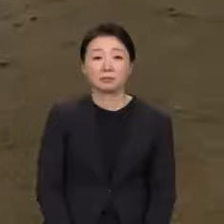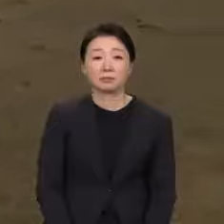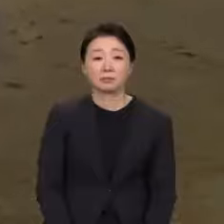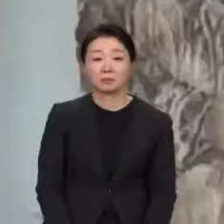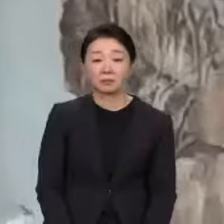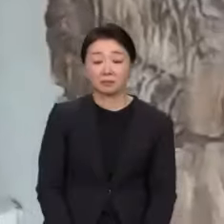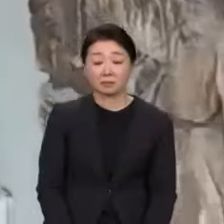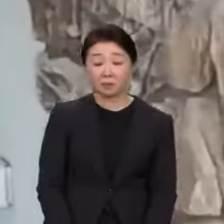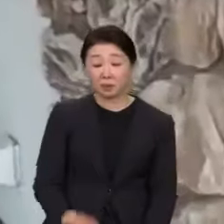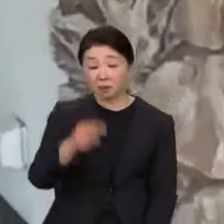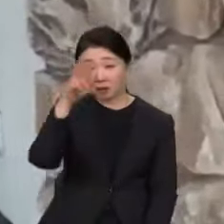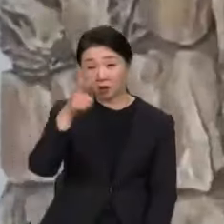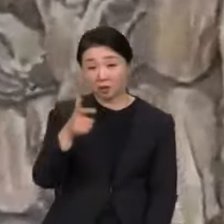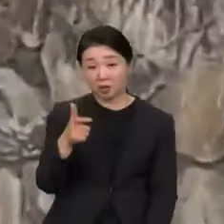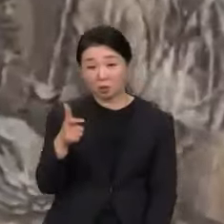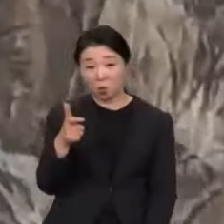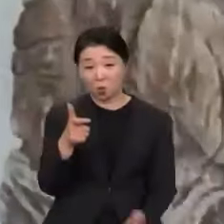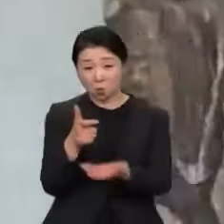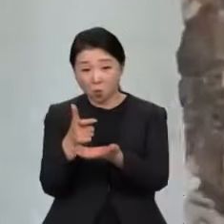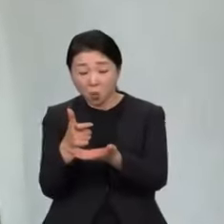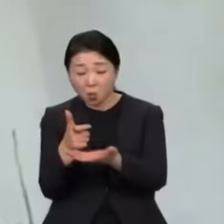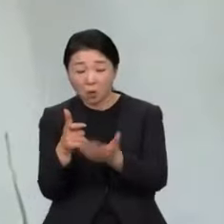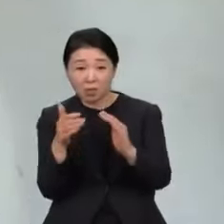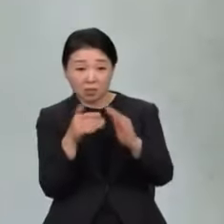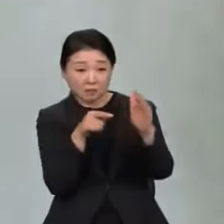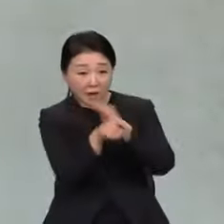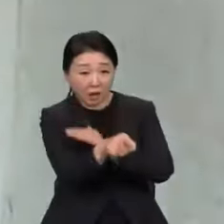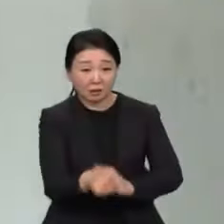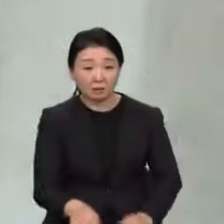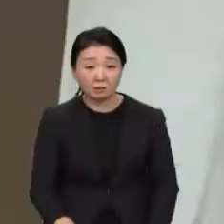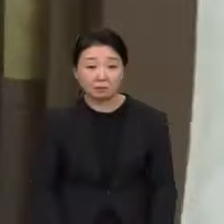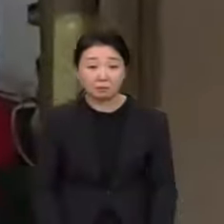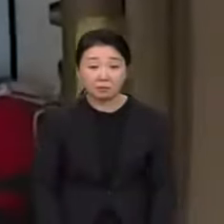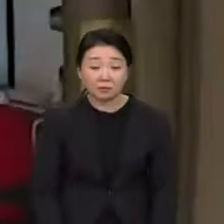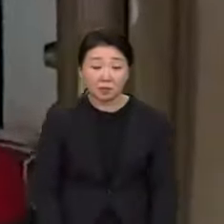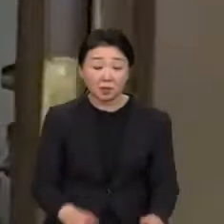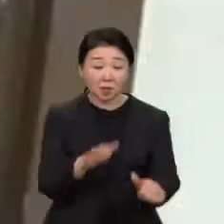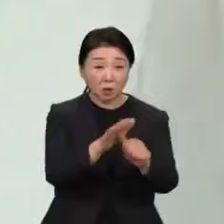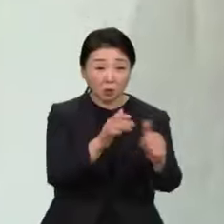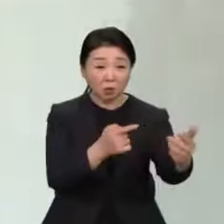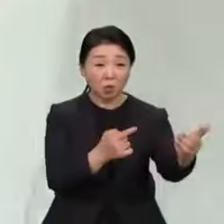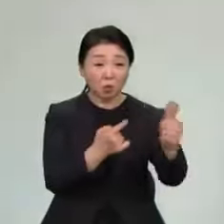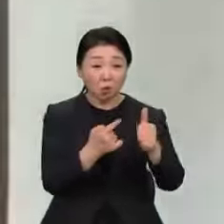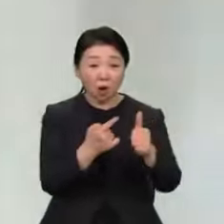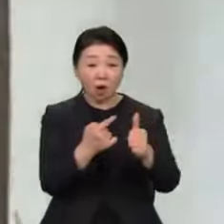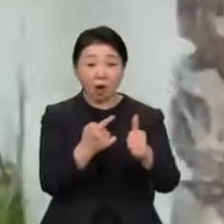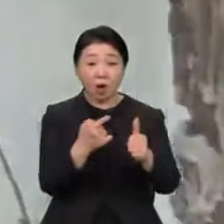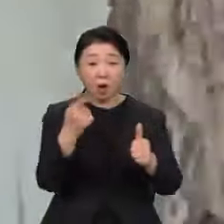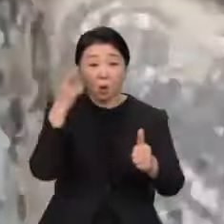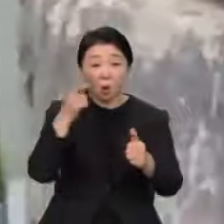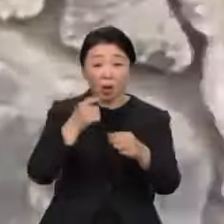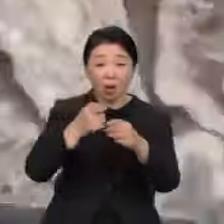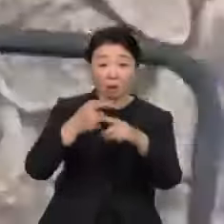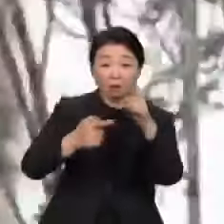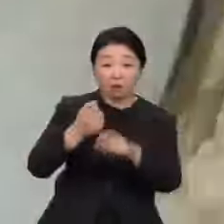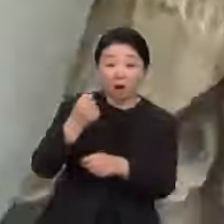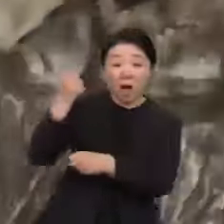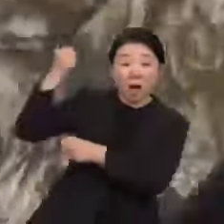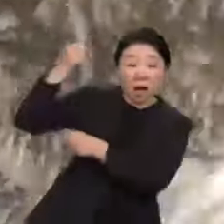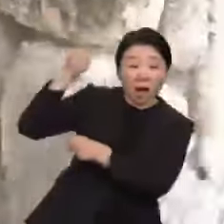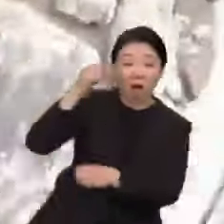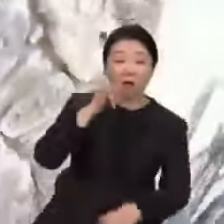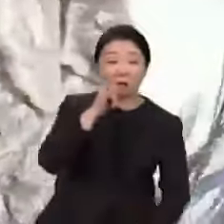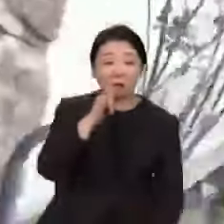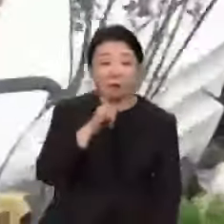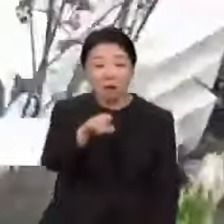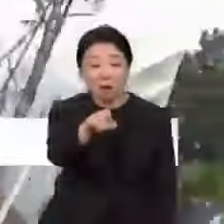총을 든 경찰이 한 가정집으로 들이닥칩니다. 뛰쳐나오는 소년의 손에 곡괭이처럼 보이는 흉기가 들려 있습니다.